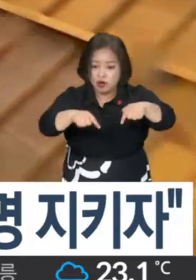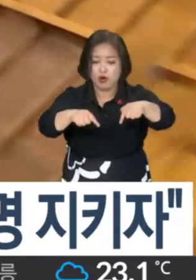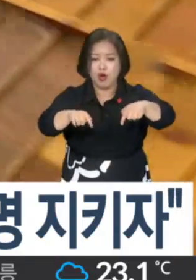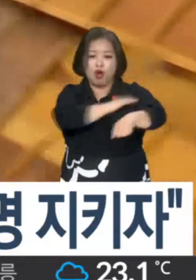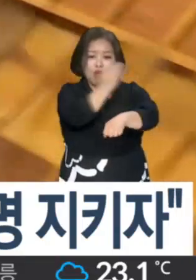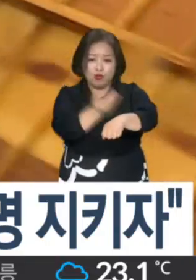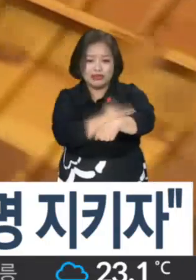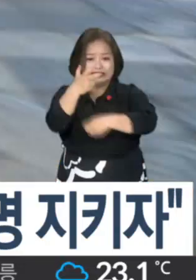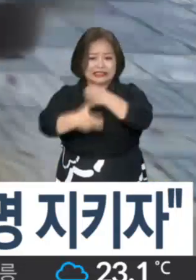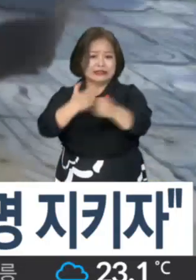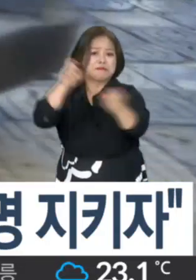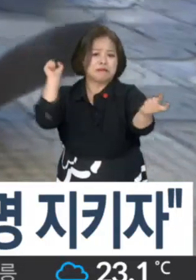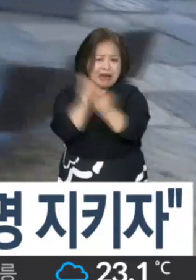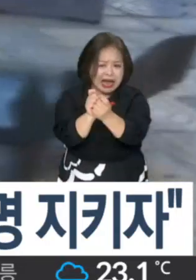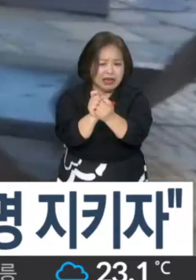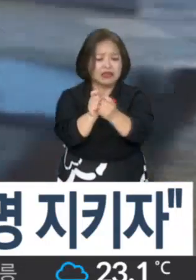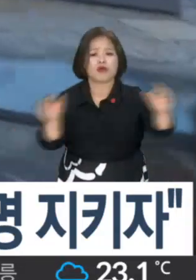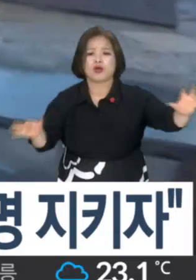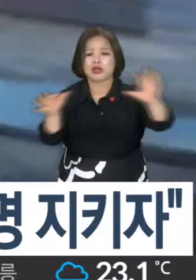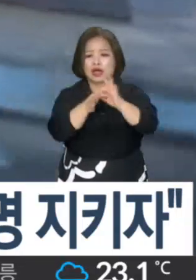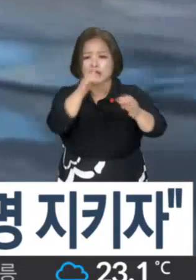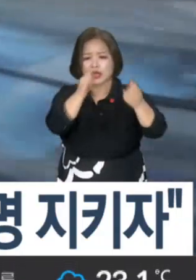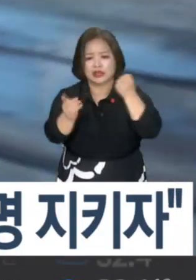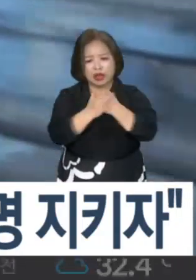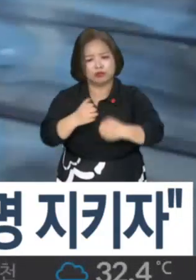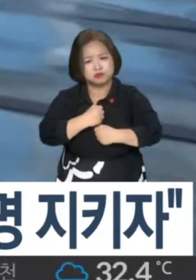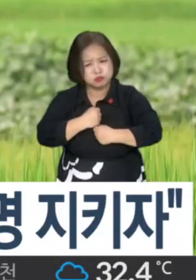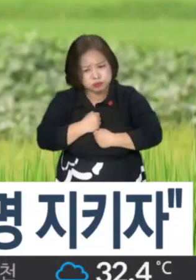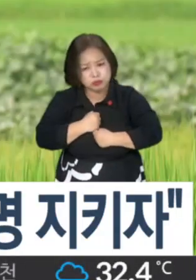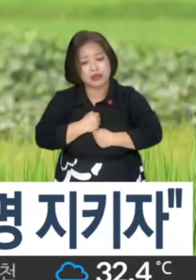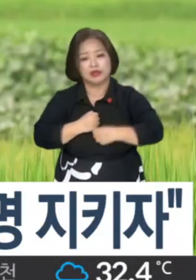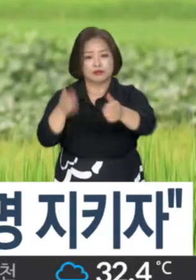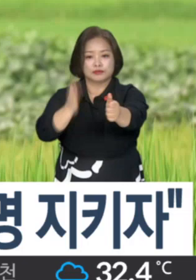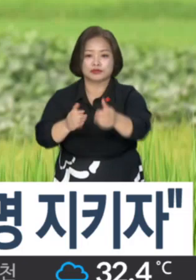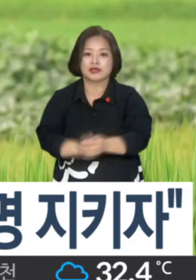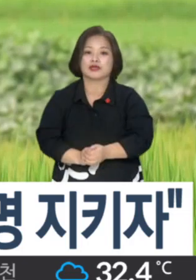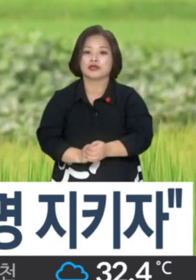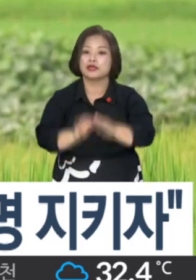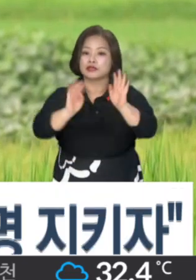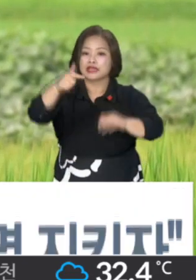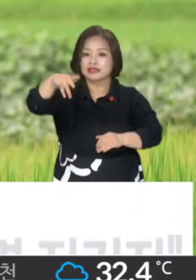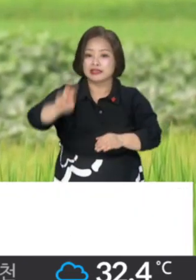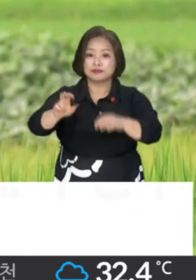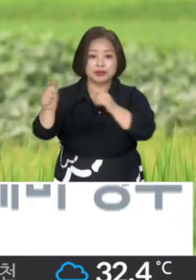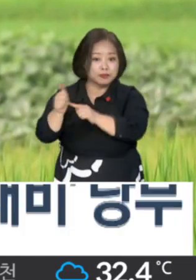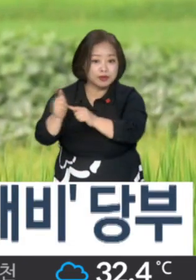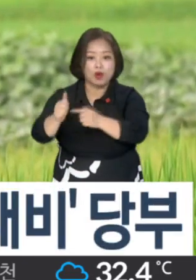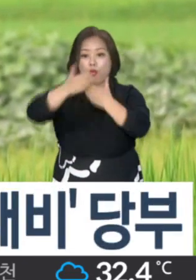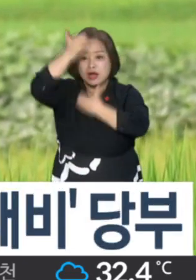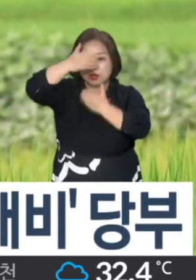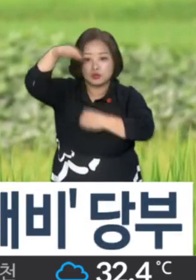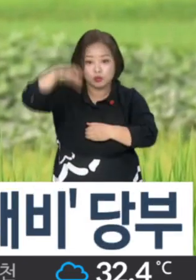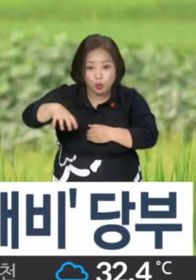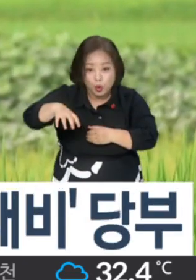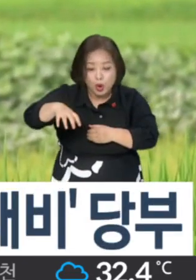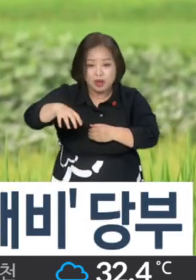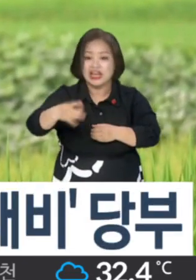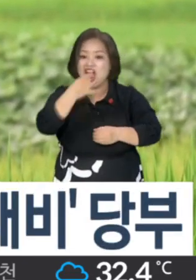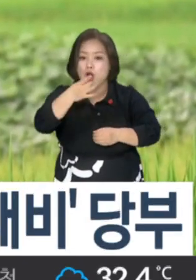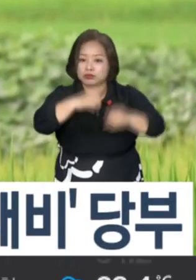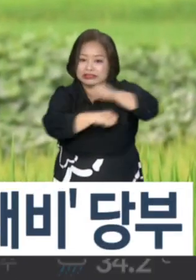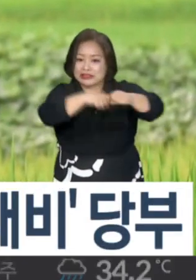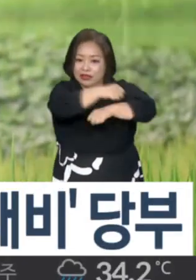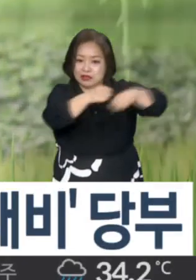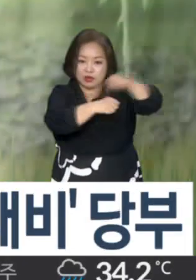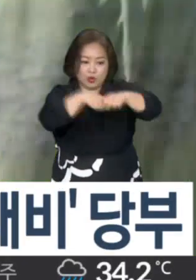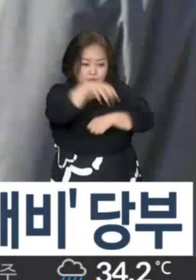75주년을 기념하는 사업에도 영향을 미칠 수 있다고 우려했습니다 김도 군대 각 총리가 최근 황해도와 평안남도의 곡창지대